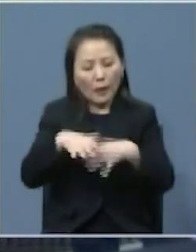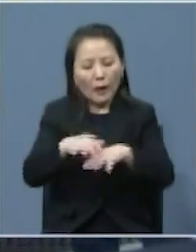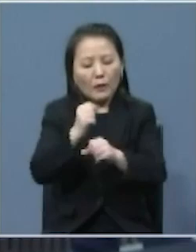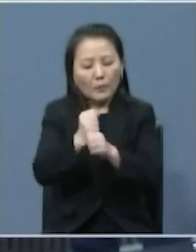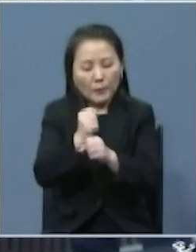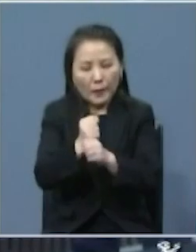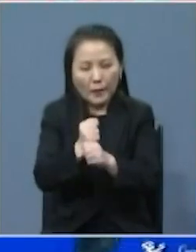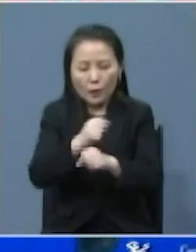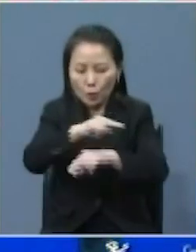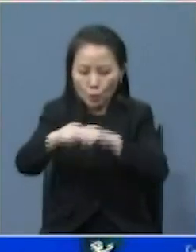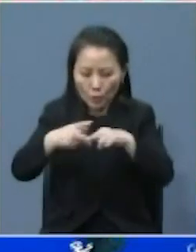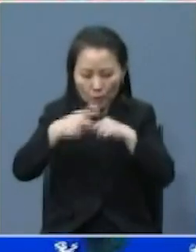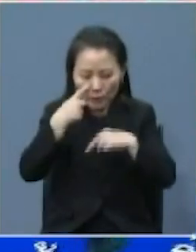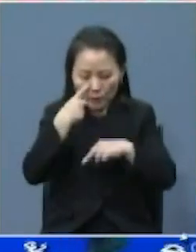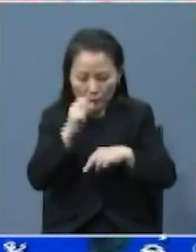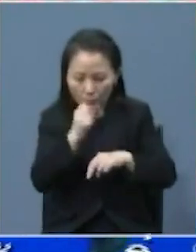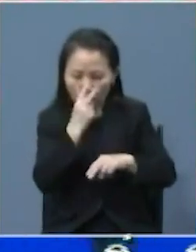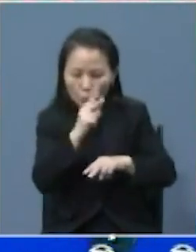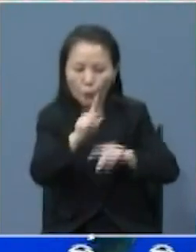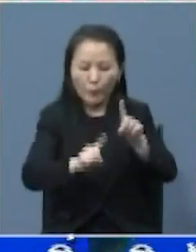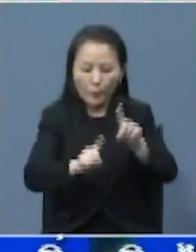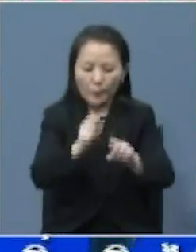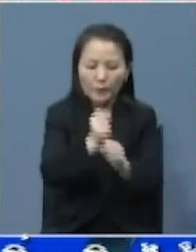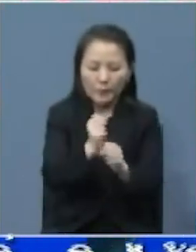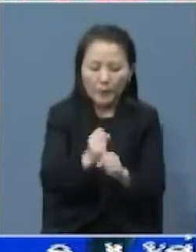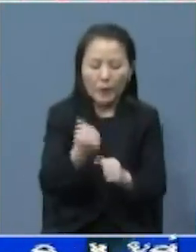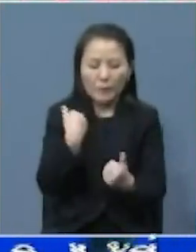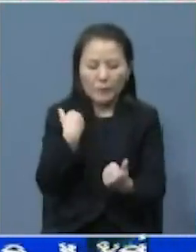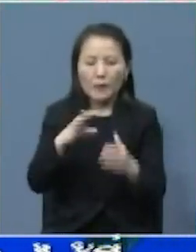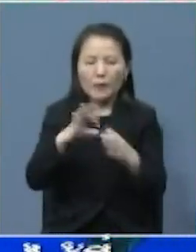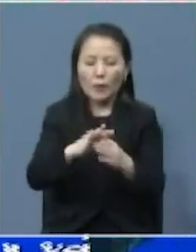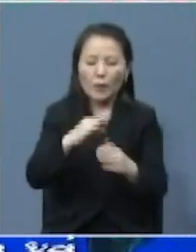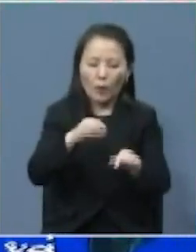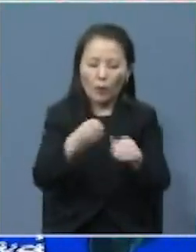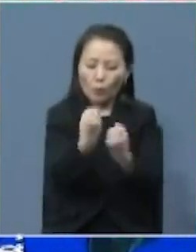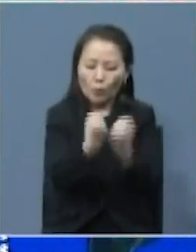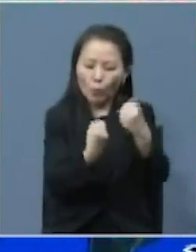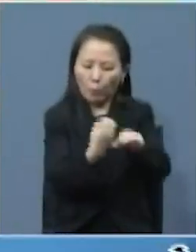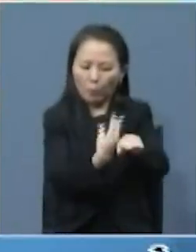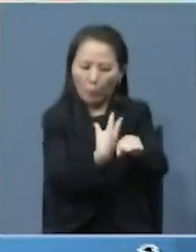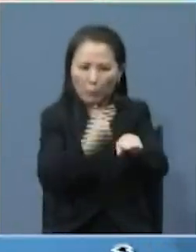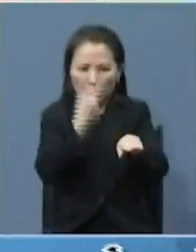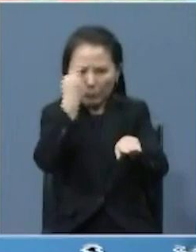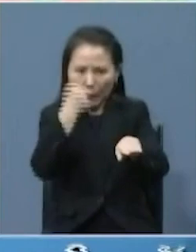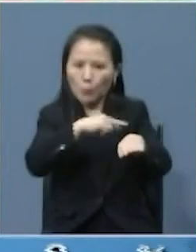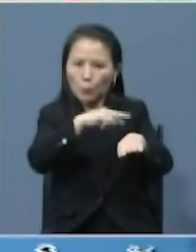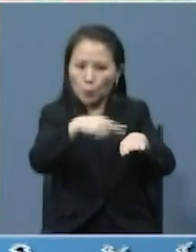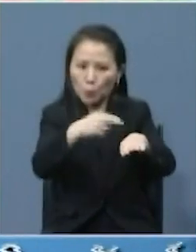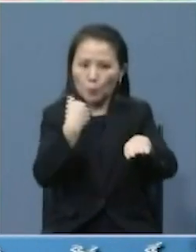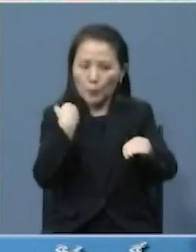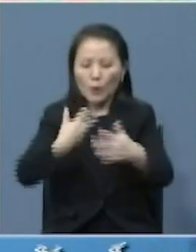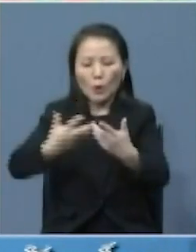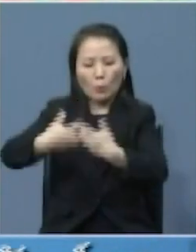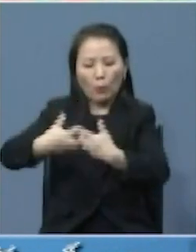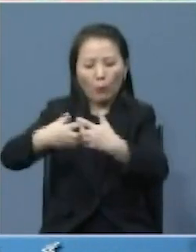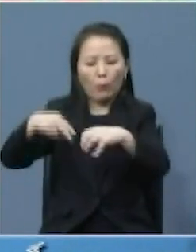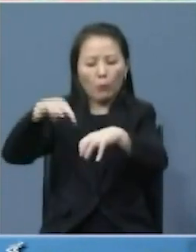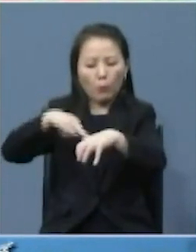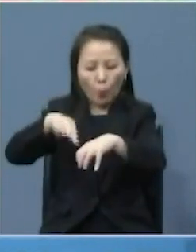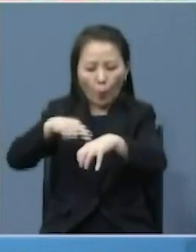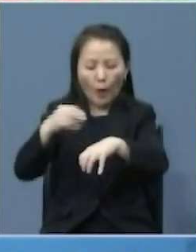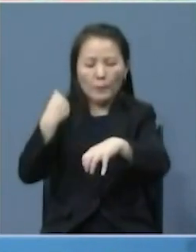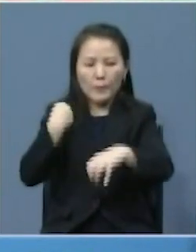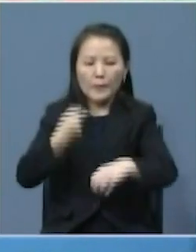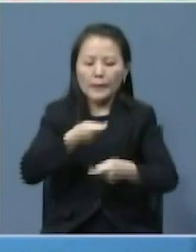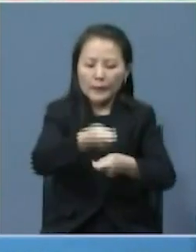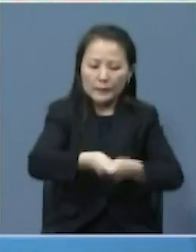ามการดำเนินงานอย่างต่อเนื่องทั้งในเรื่องของการตรวจจับรถควันดำการตรวจเข้มโรงงานอุตสาหกรรมการจัดการเศษวัสดุ